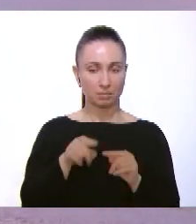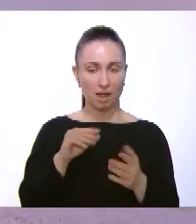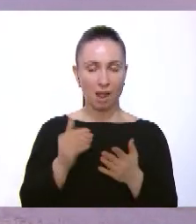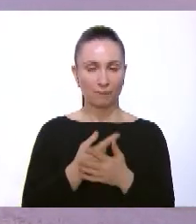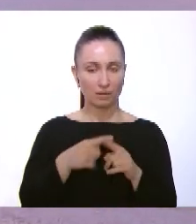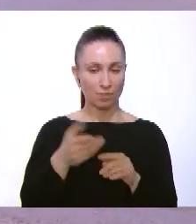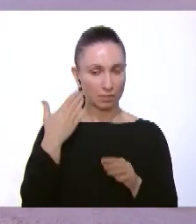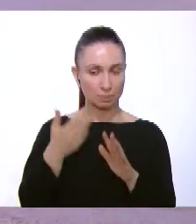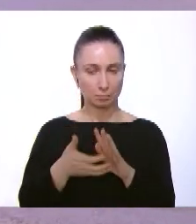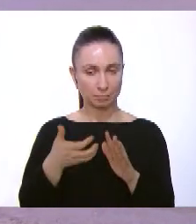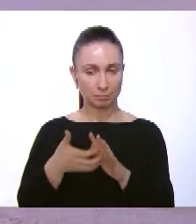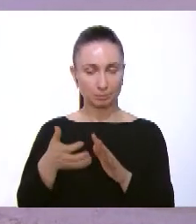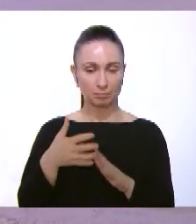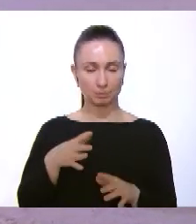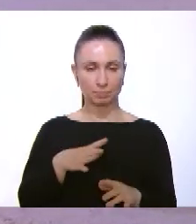ახალ ტექნოლოგიურ